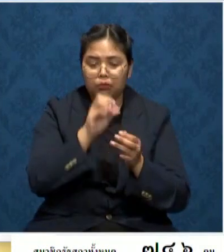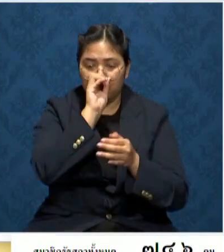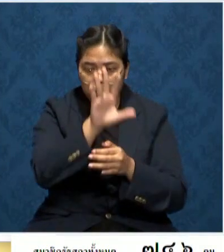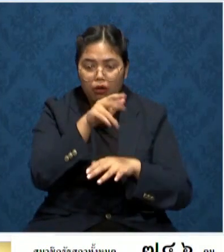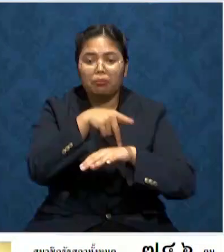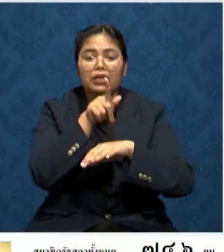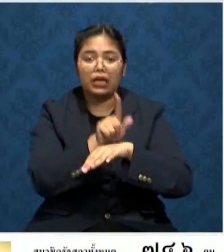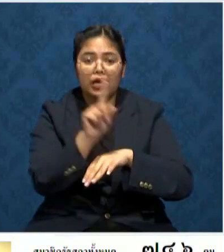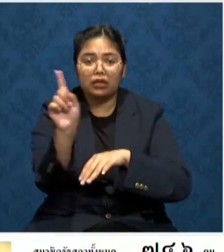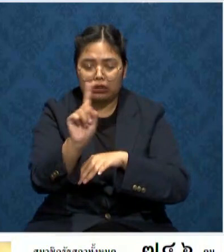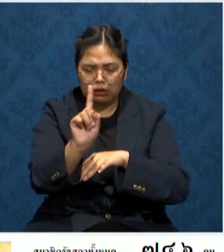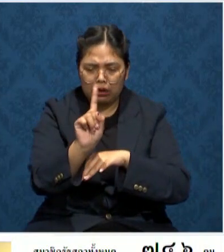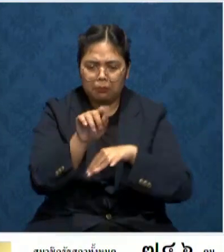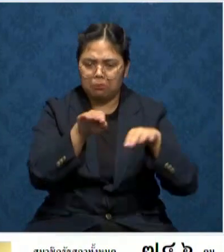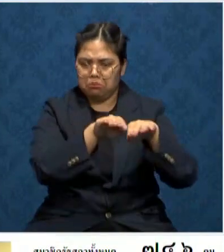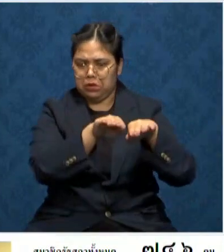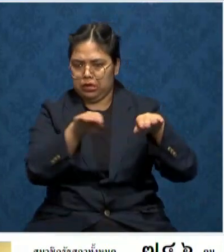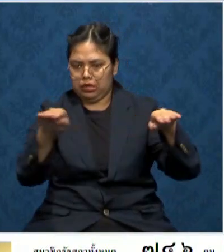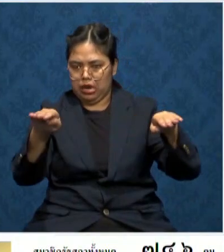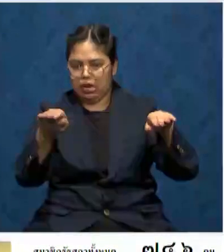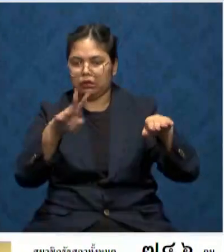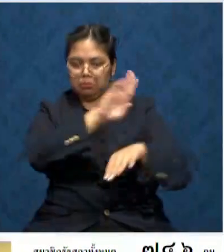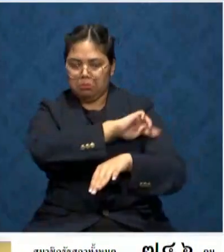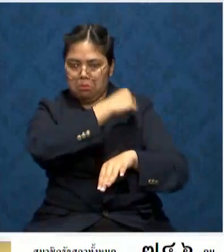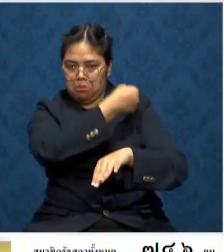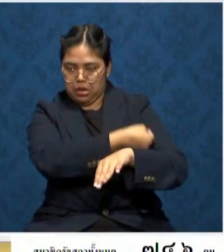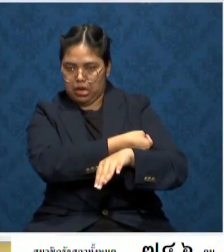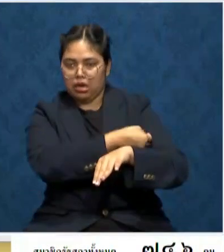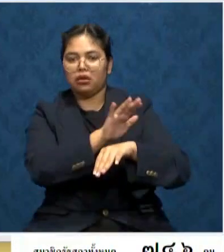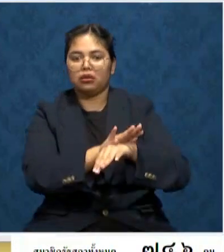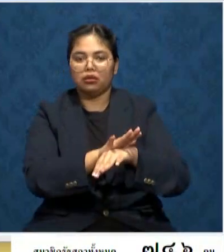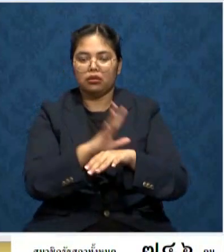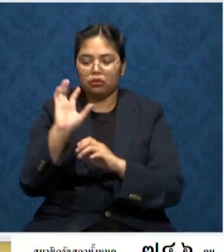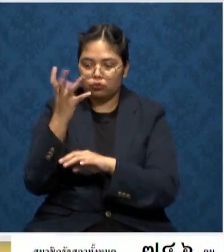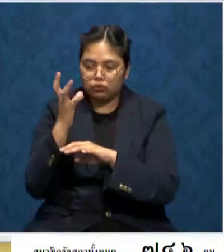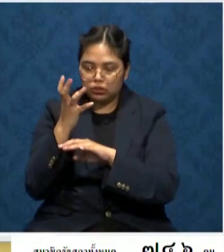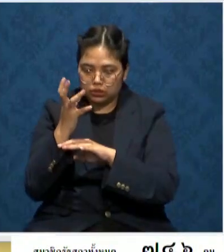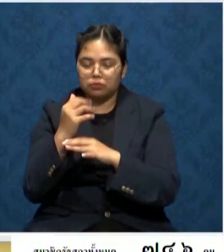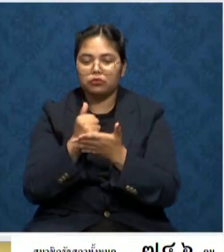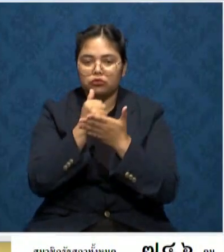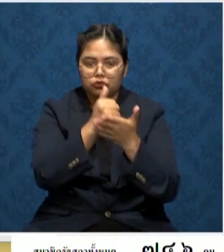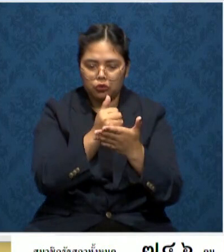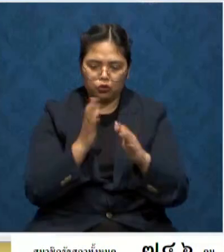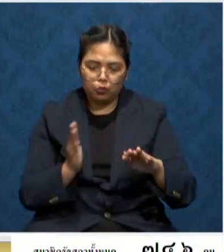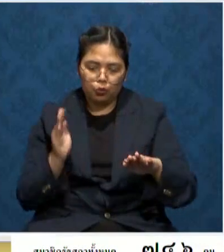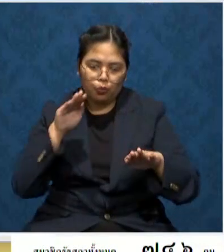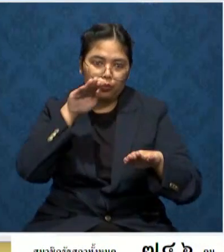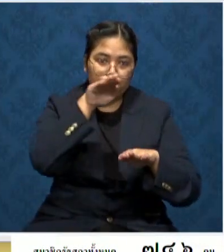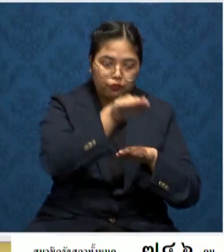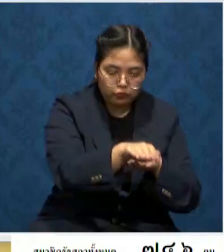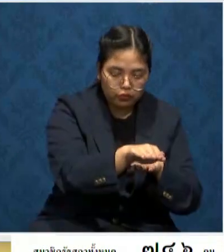ครัว่าในมาตรฐานการแพทย์ระบบกู้ชีพชุกเฉินจะต้องไปถึงที่เกิดเหตุ